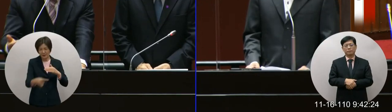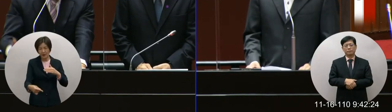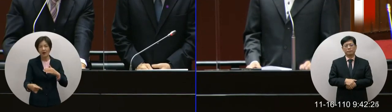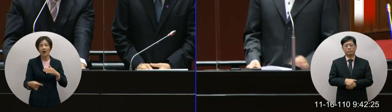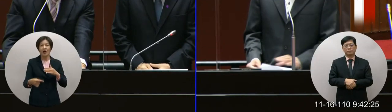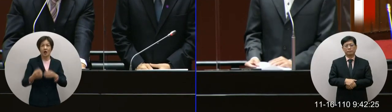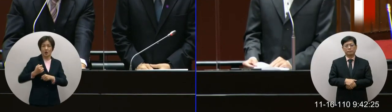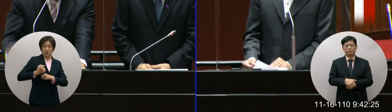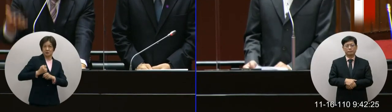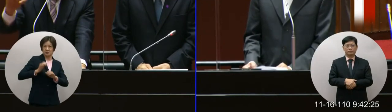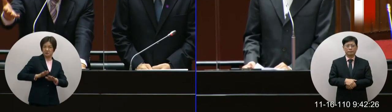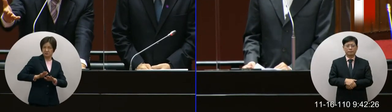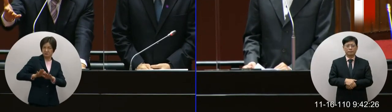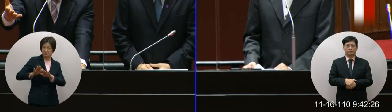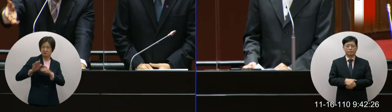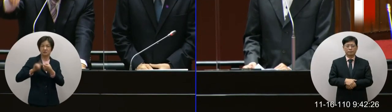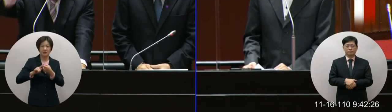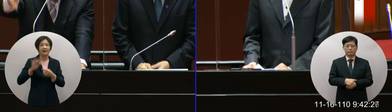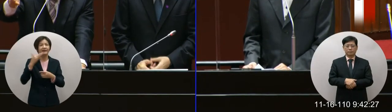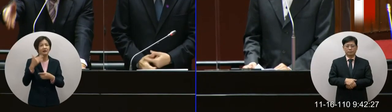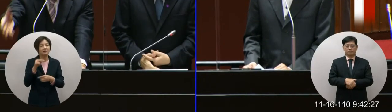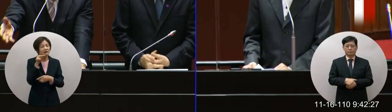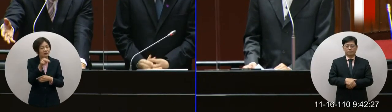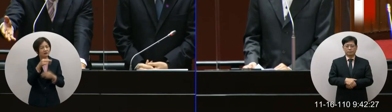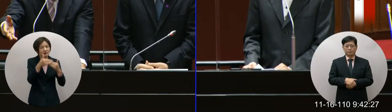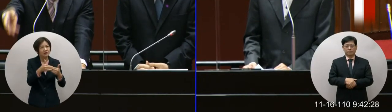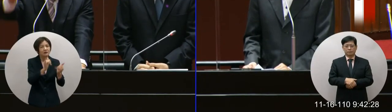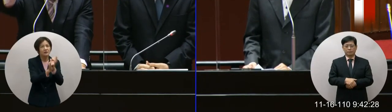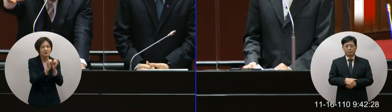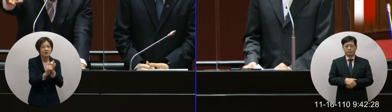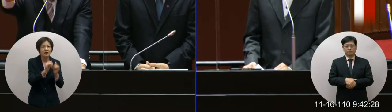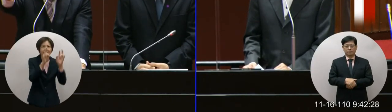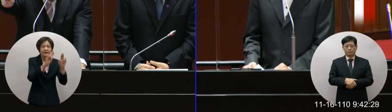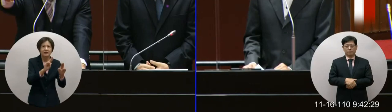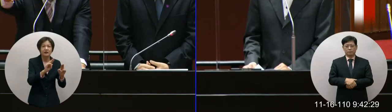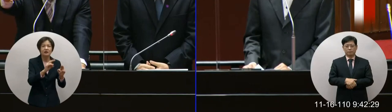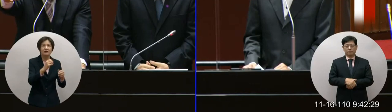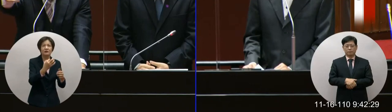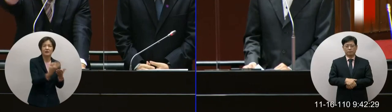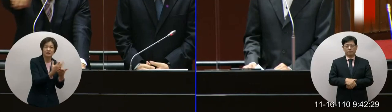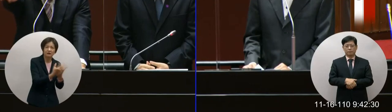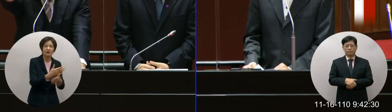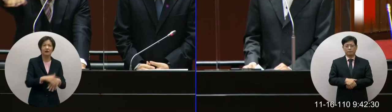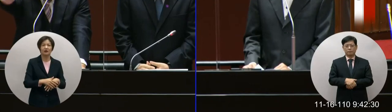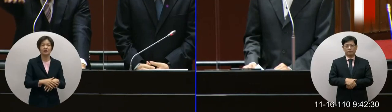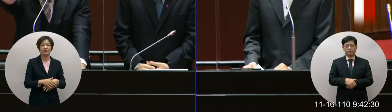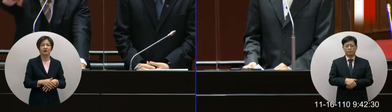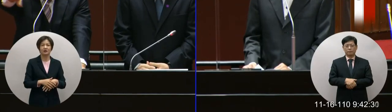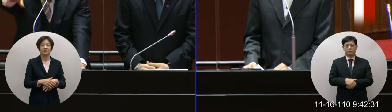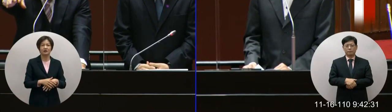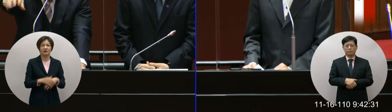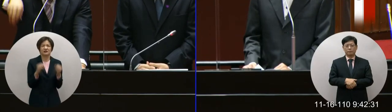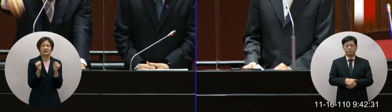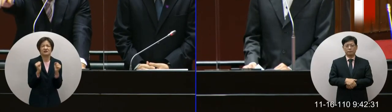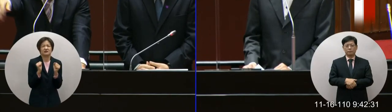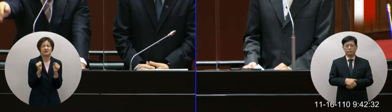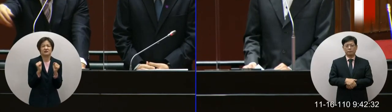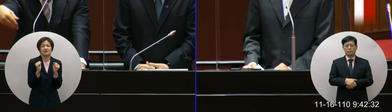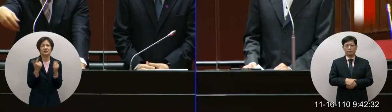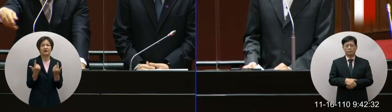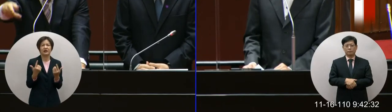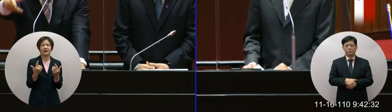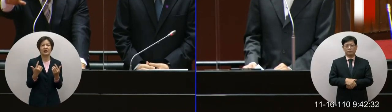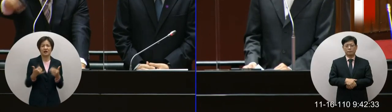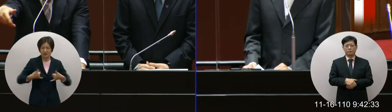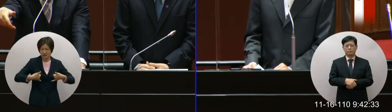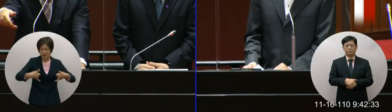长，可是我们也看到中国人民因为没有电力，非常在寒冷中还